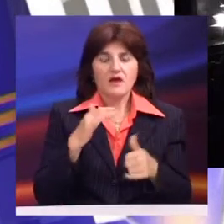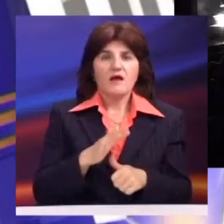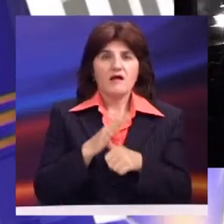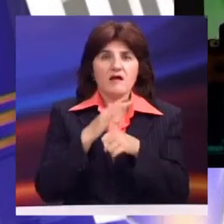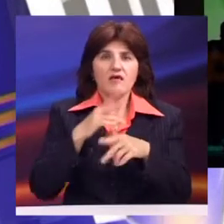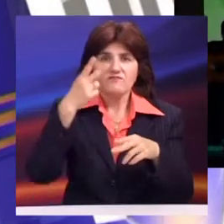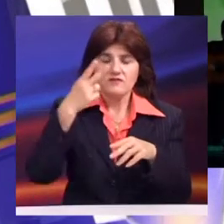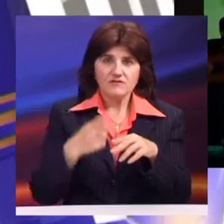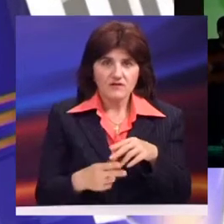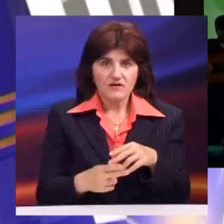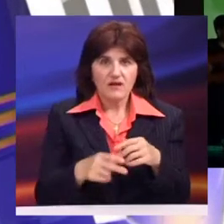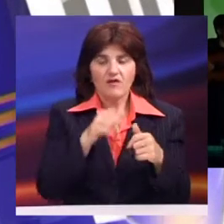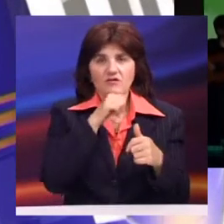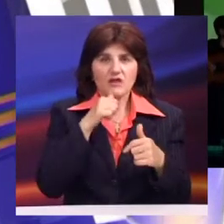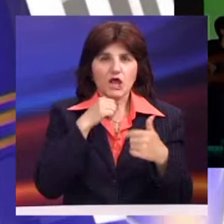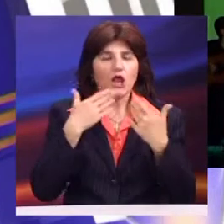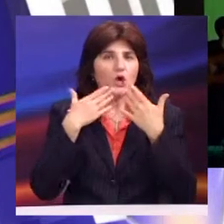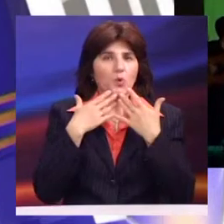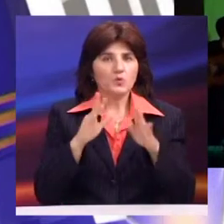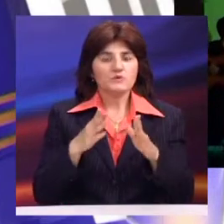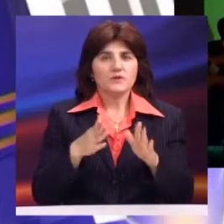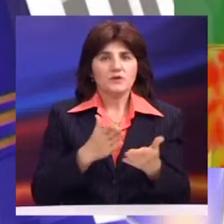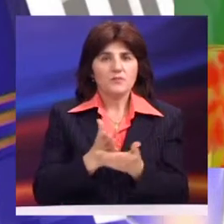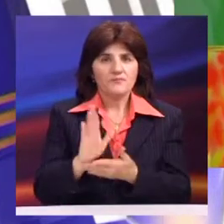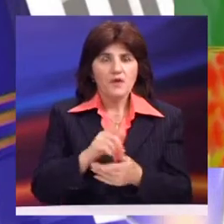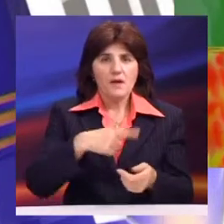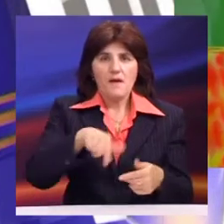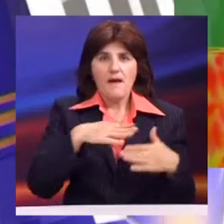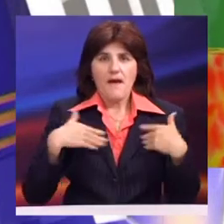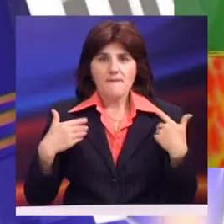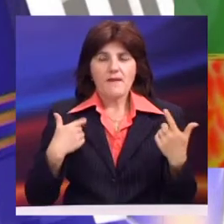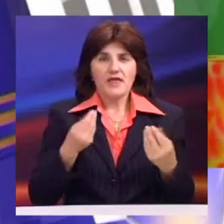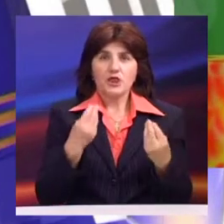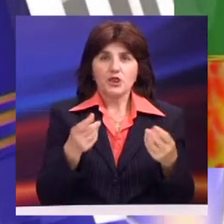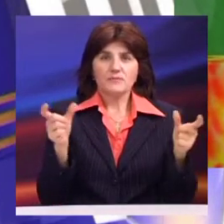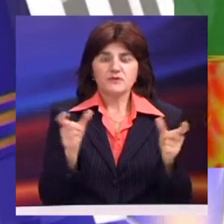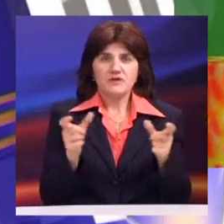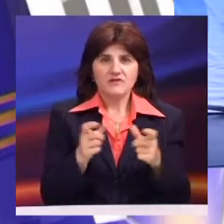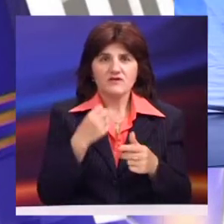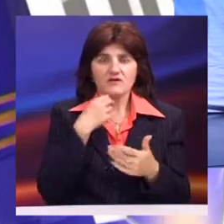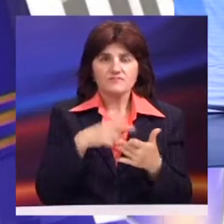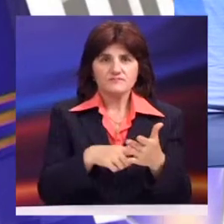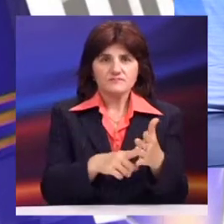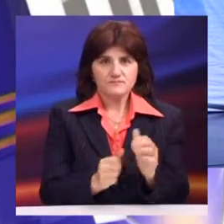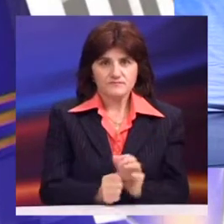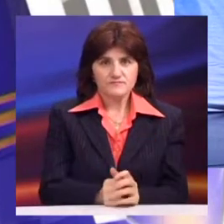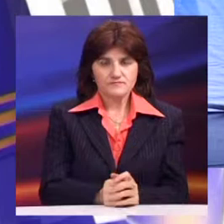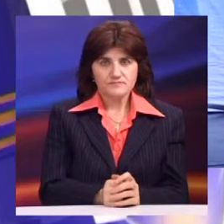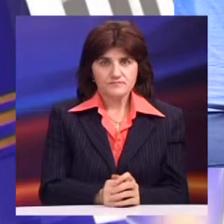Generalni utisak nakon predstave jeste da je premijera uspješno obavljena i da su se mladi glumci veoma dobro zabavili tokom nje.